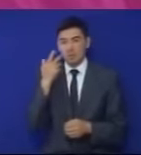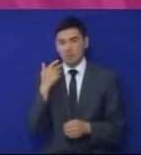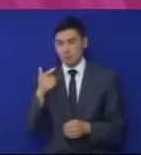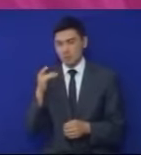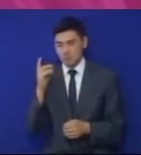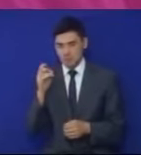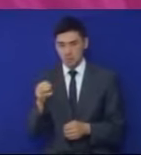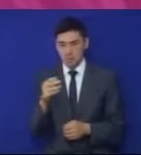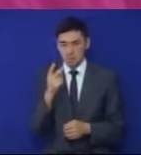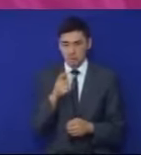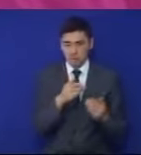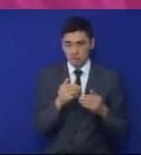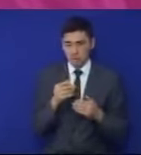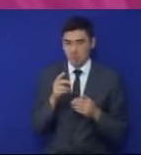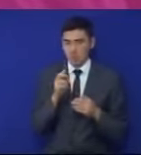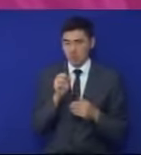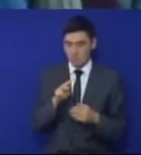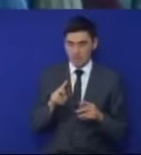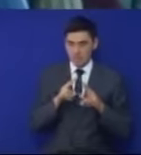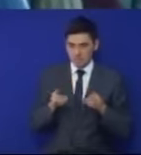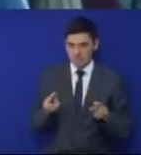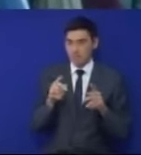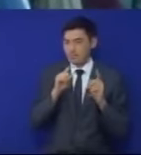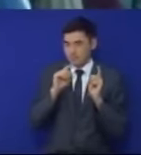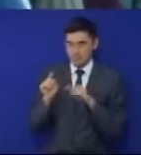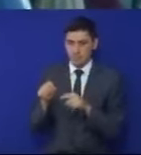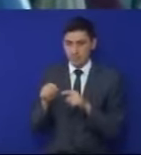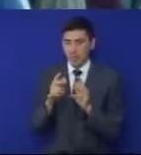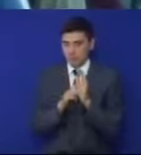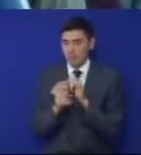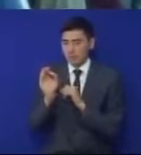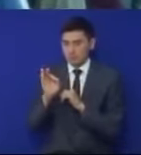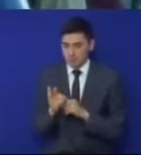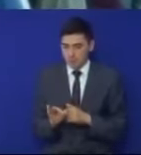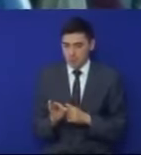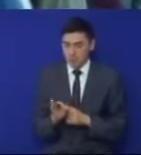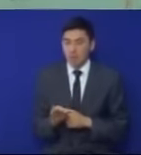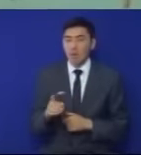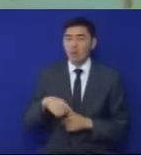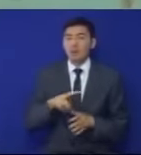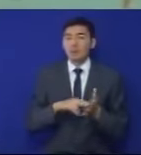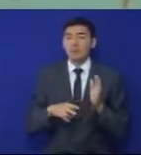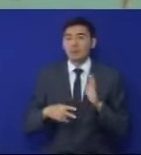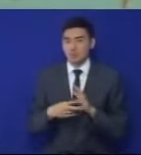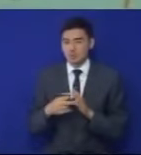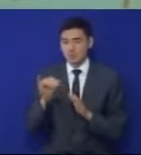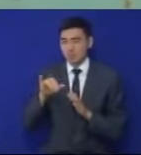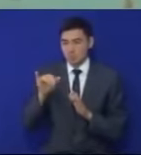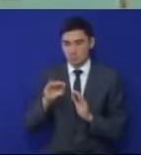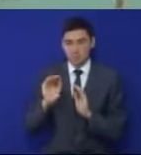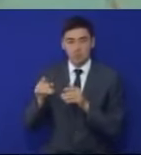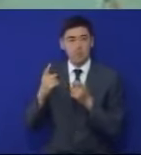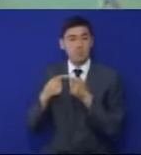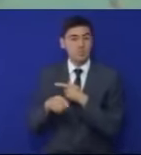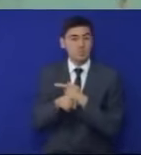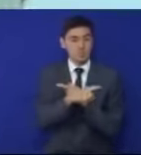2 выпускника будут иметь одинаковые баллы. Отметим, что 80% нынешних выпускников планируют поступить в вузы, остальные в колледжи